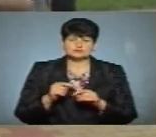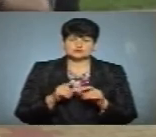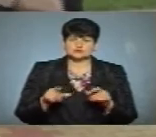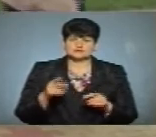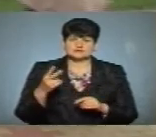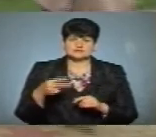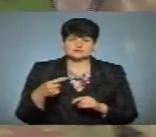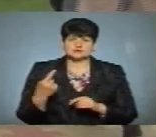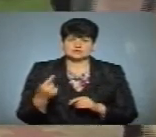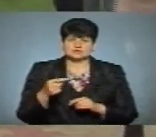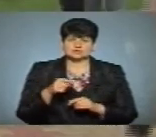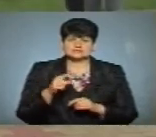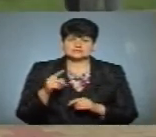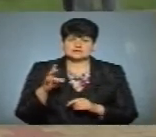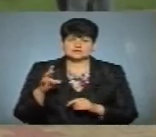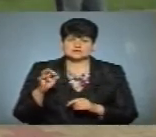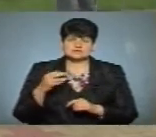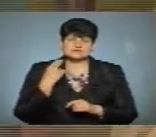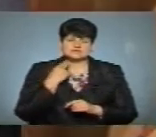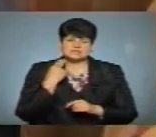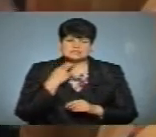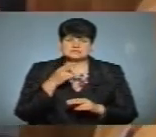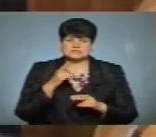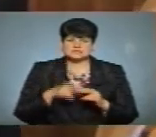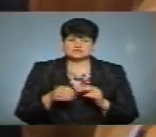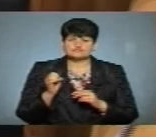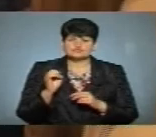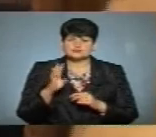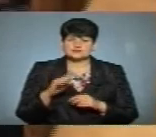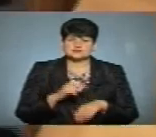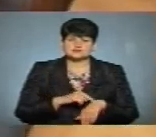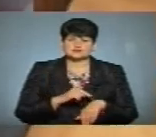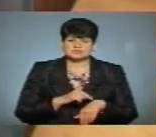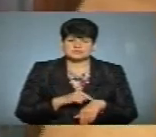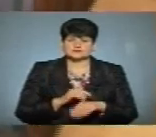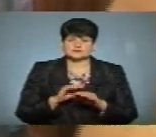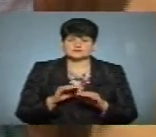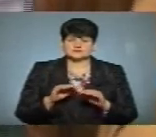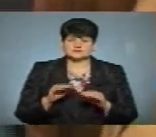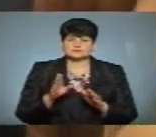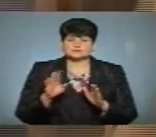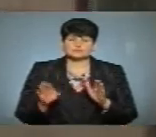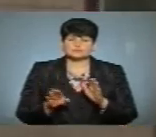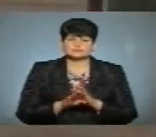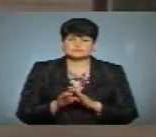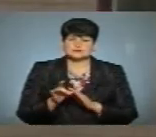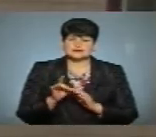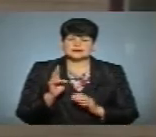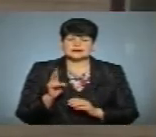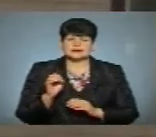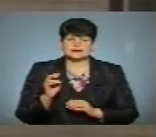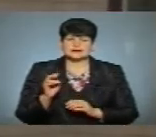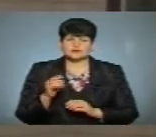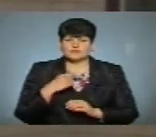номер 21. Тут ЗНО з англійської завершилося о 14-й годині. Абітурієнтка з-під Волочиська Оксана Кекіш